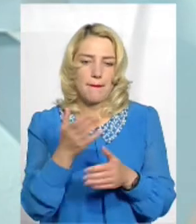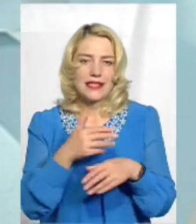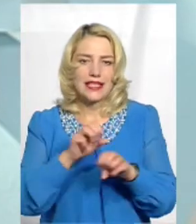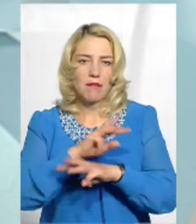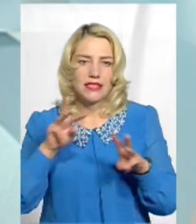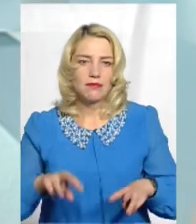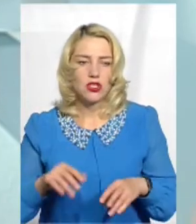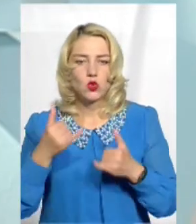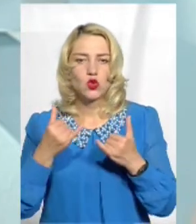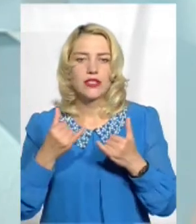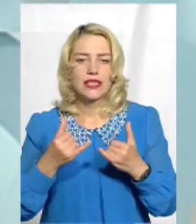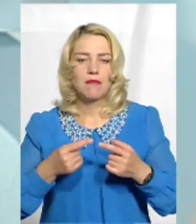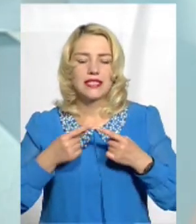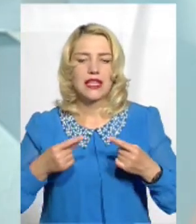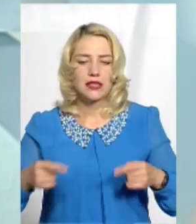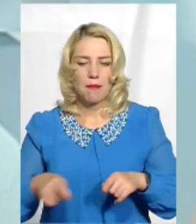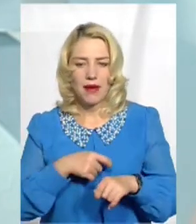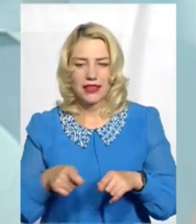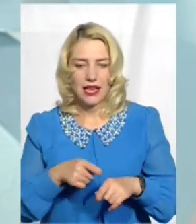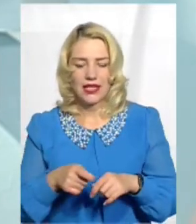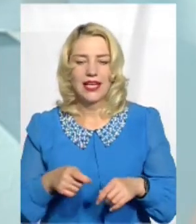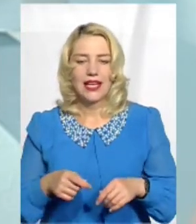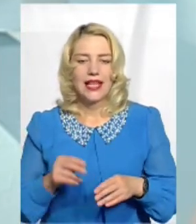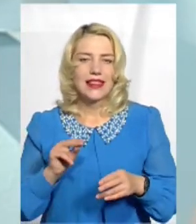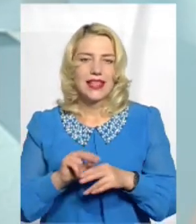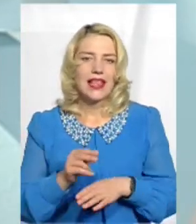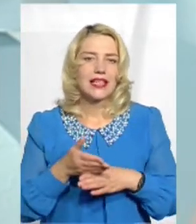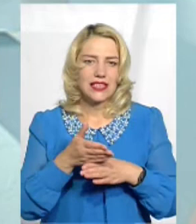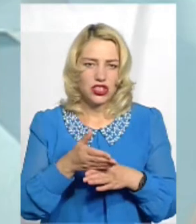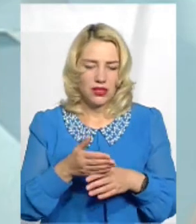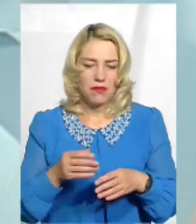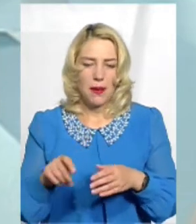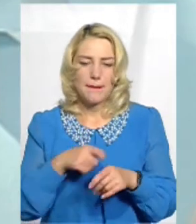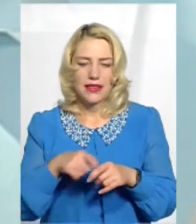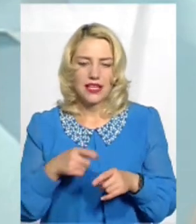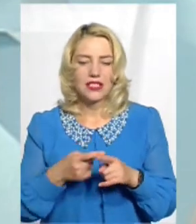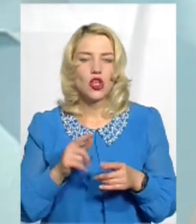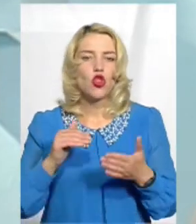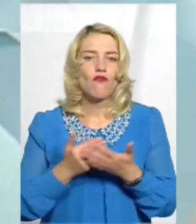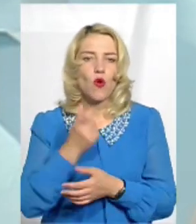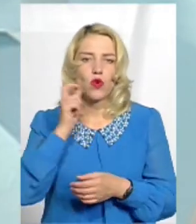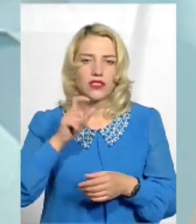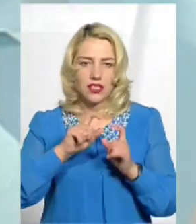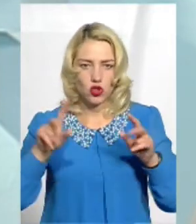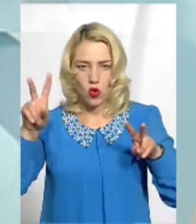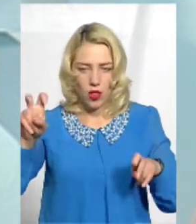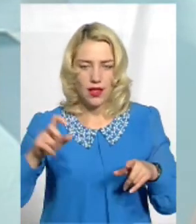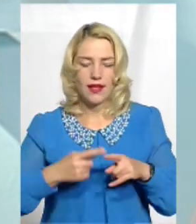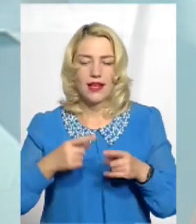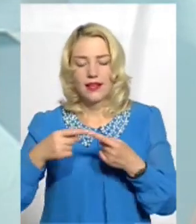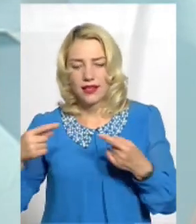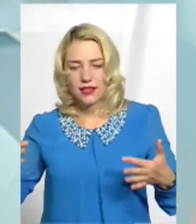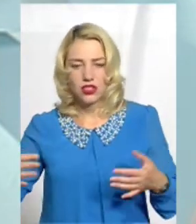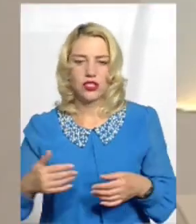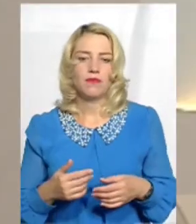скажімо, сучасними засобами матеріалів, дидактичним матеріалом – це нова українська школа і інші. Наступне – це створюємо